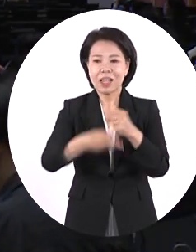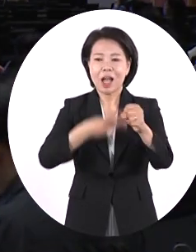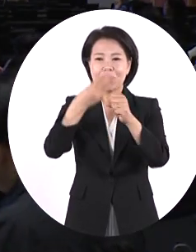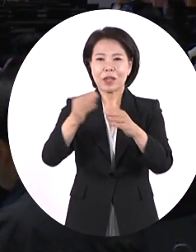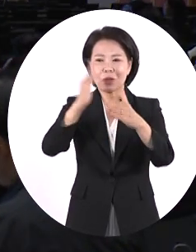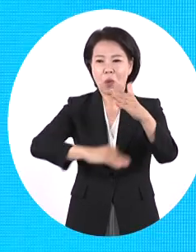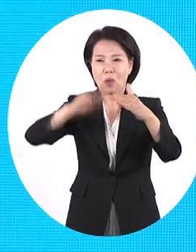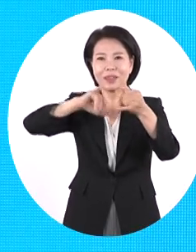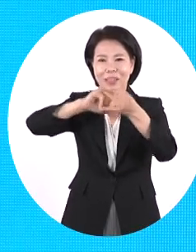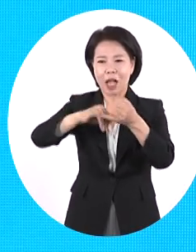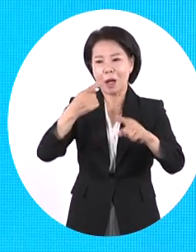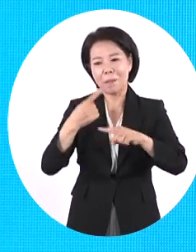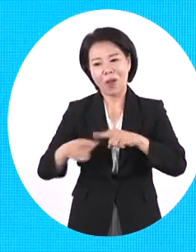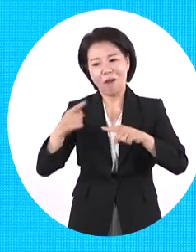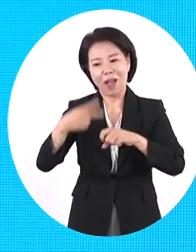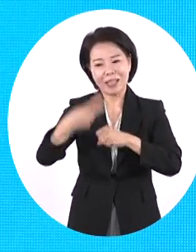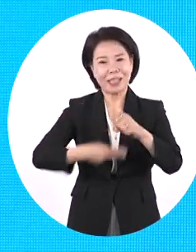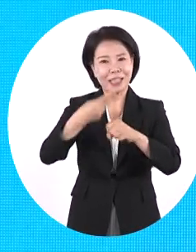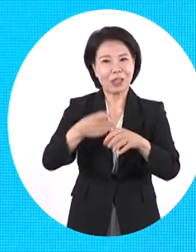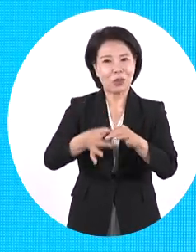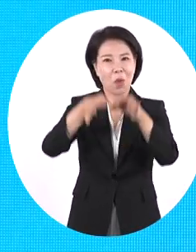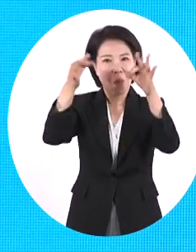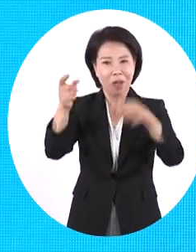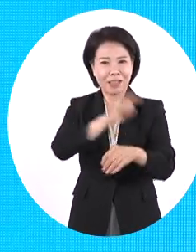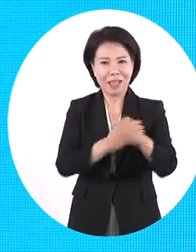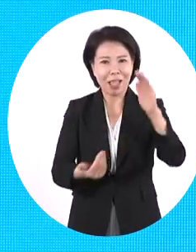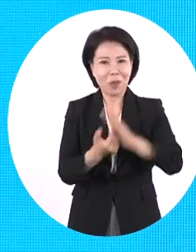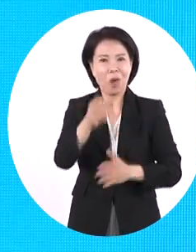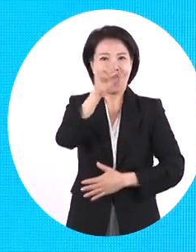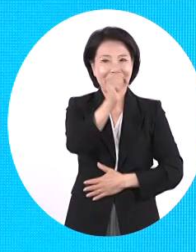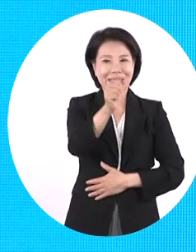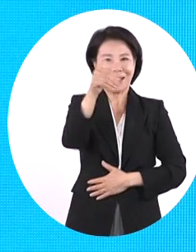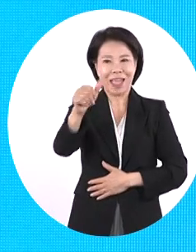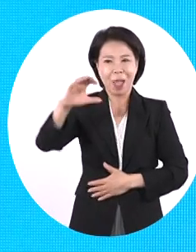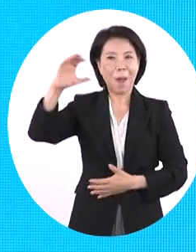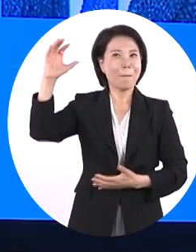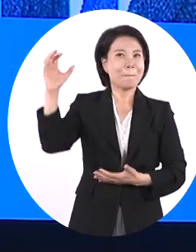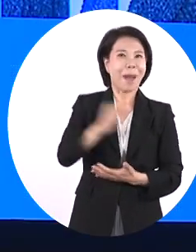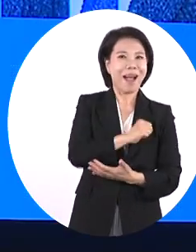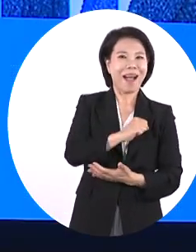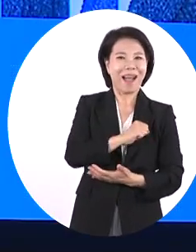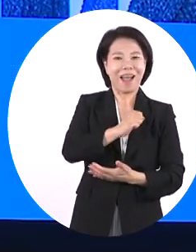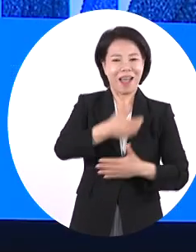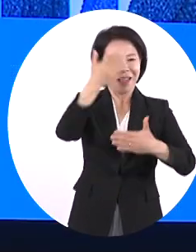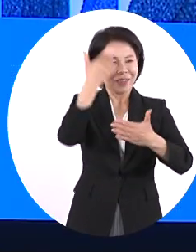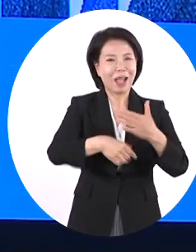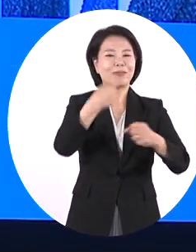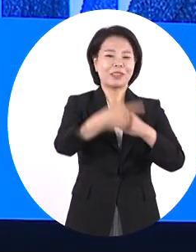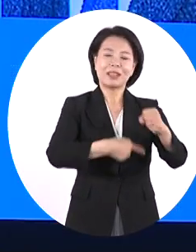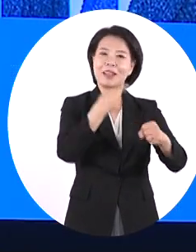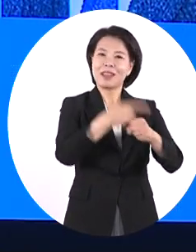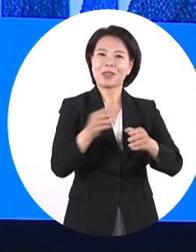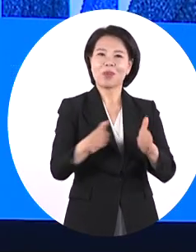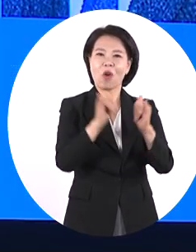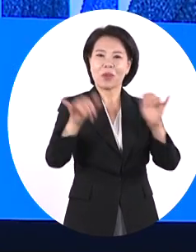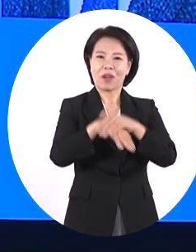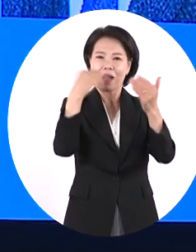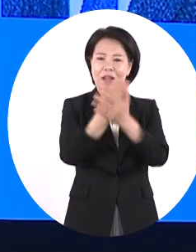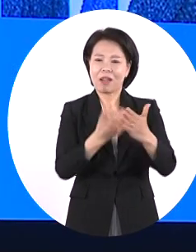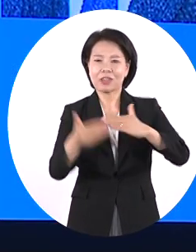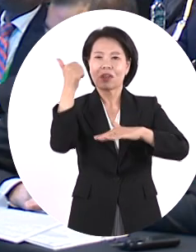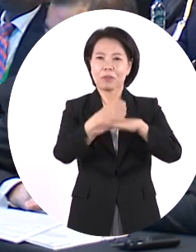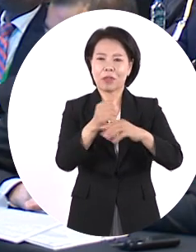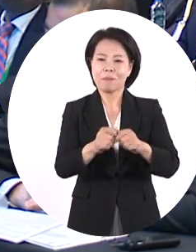지난 3년 공약인 평가에서 2년 연속 최고 등급 SA를 획득한 제주도는 남은 1년 도민